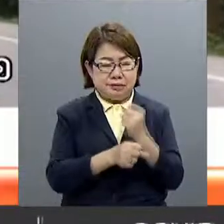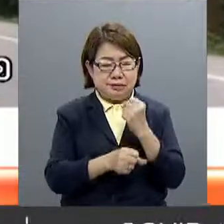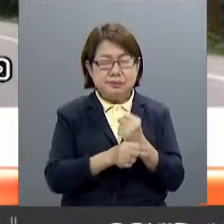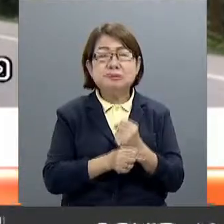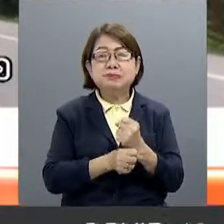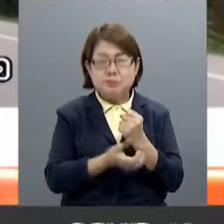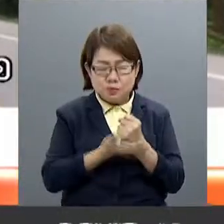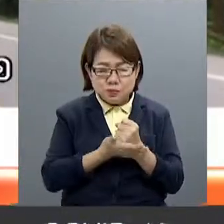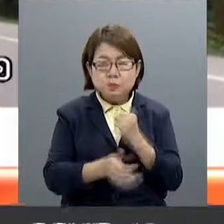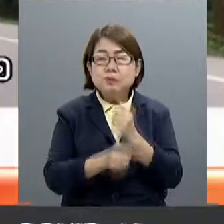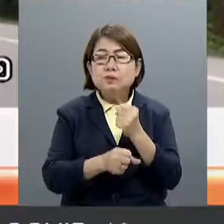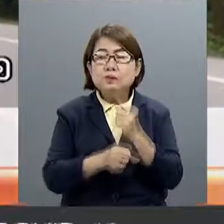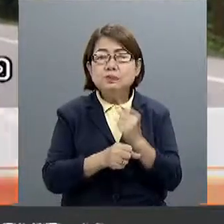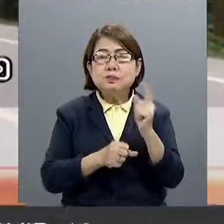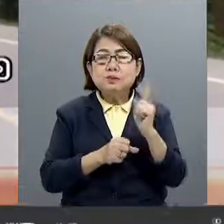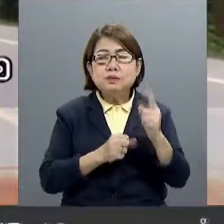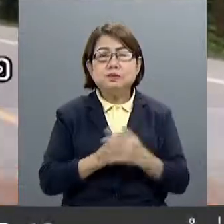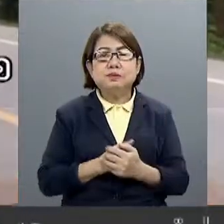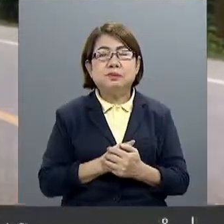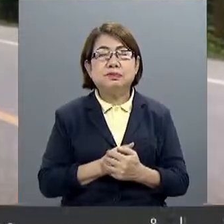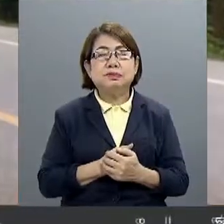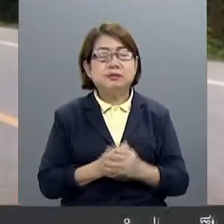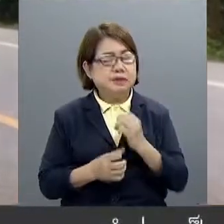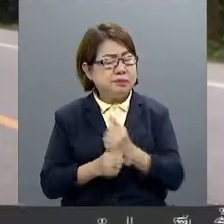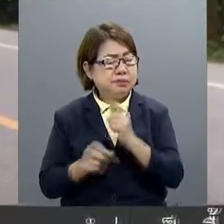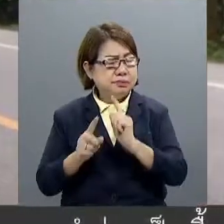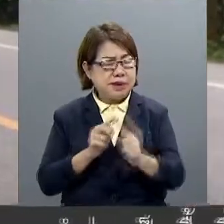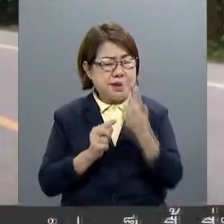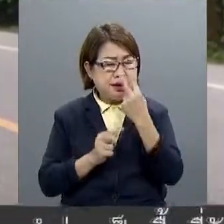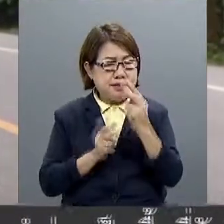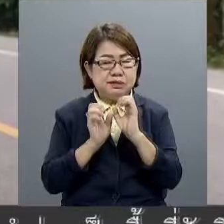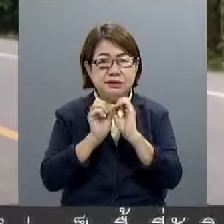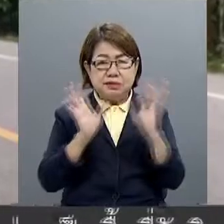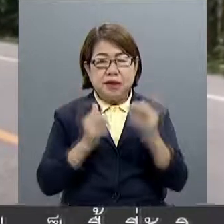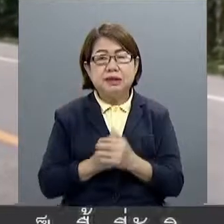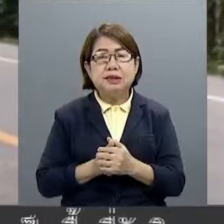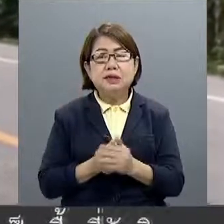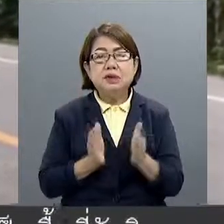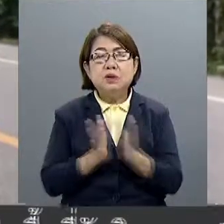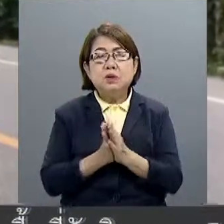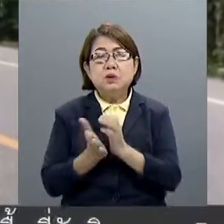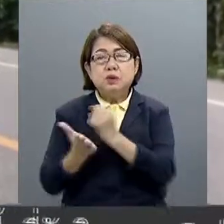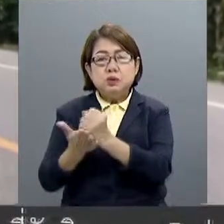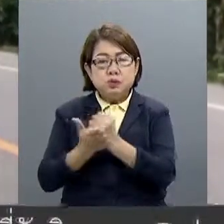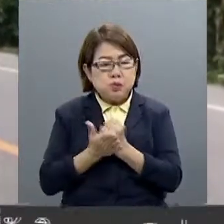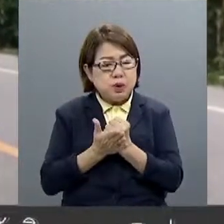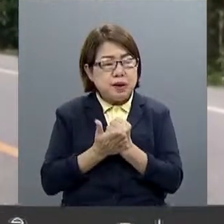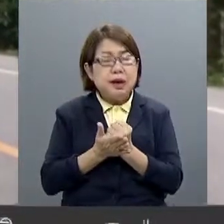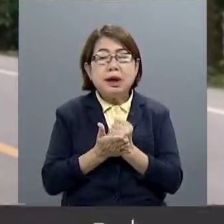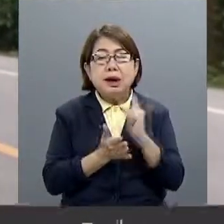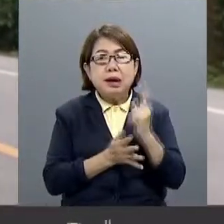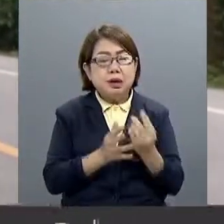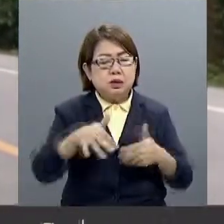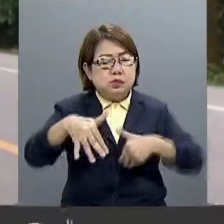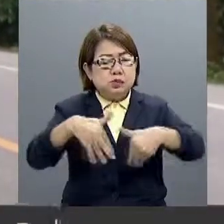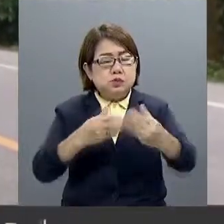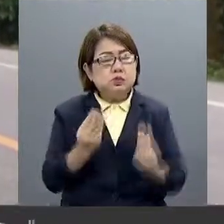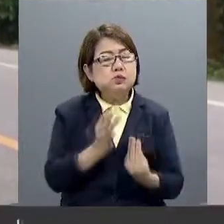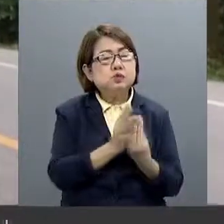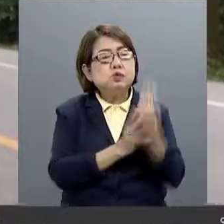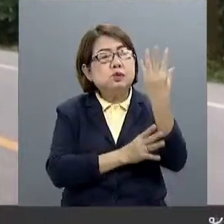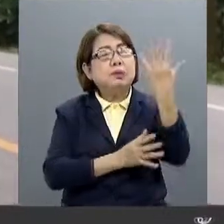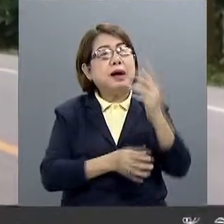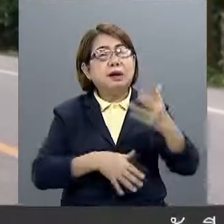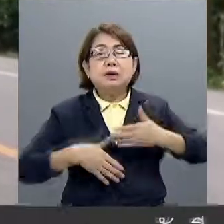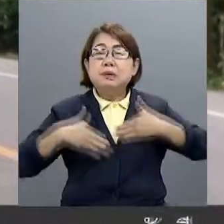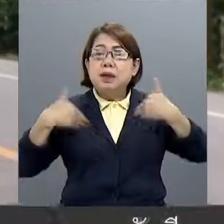างผลงานสร้างความช่วยเหลือในการให้ความร่มรื่นในชุมชนในการปลูกป่าในการปลูกต้น